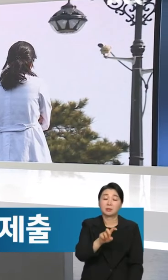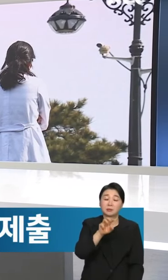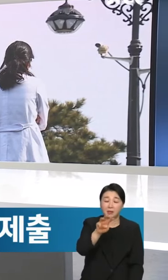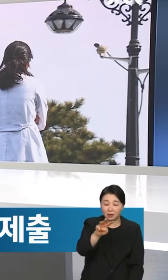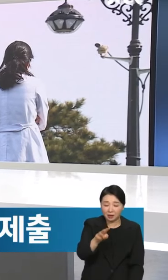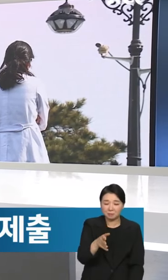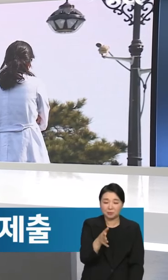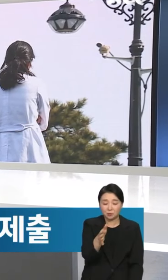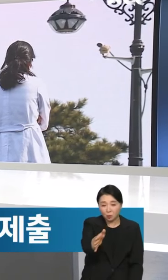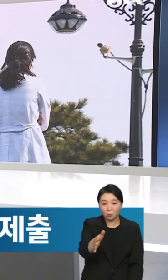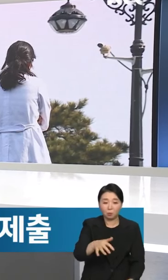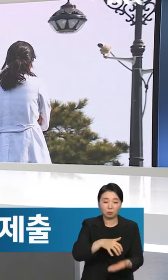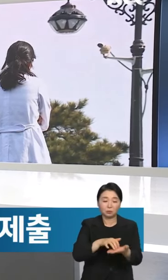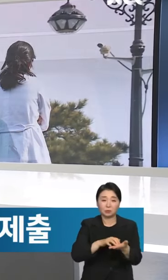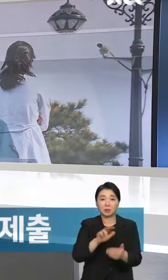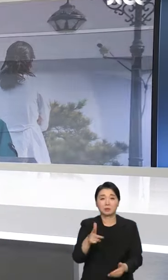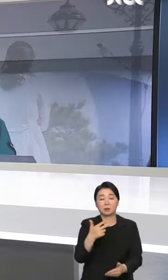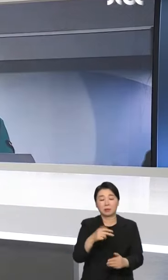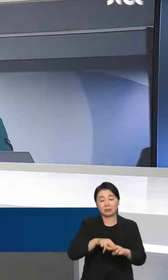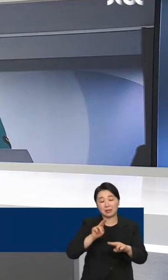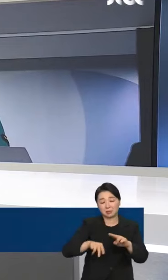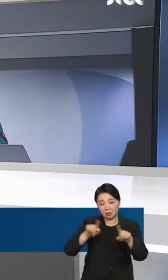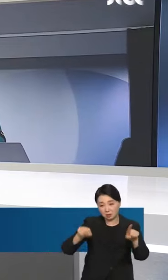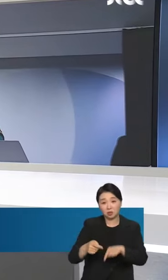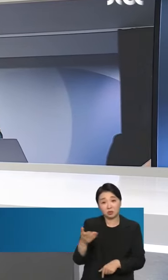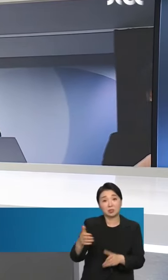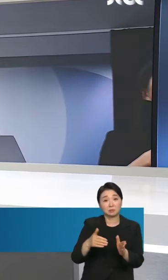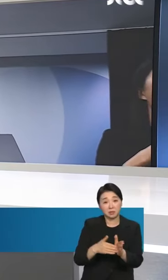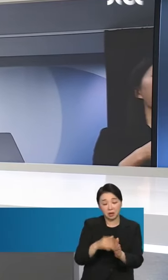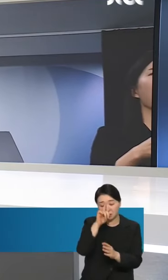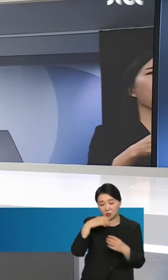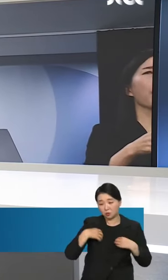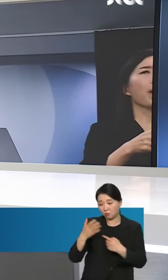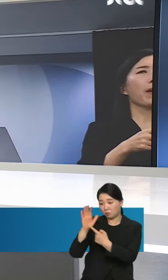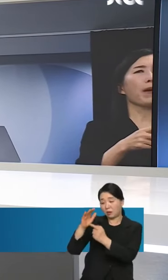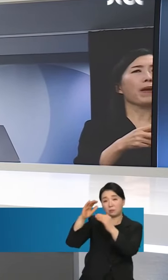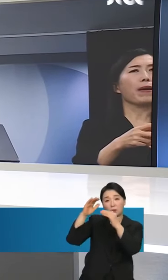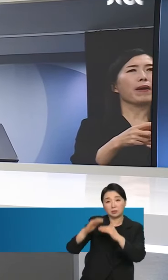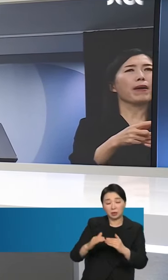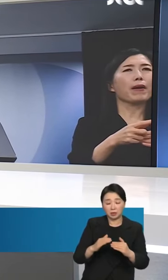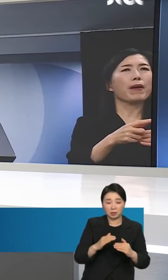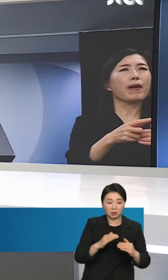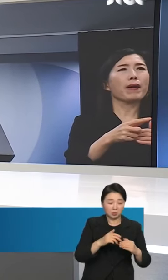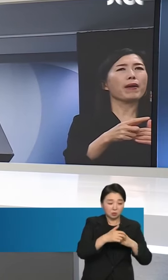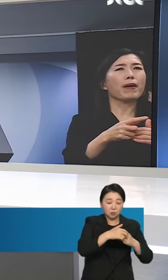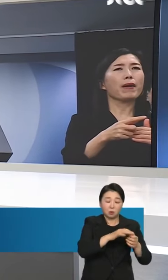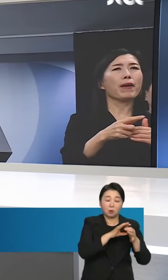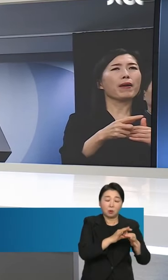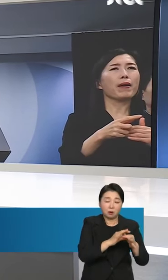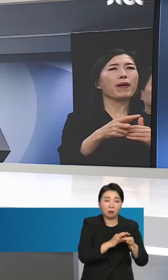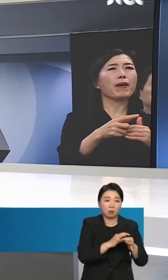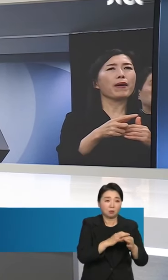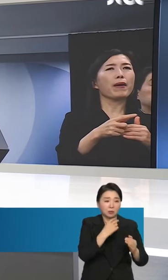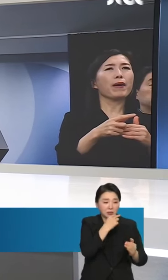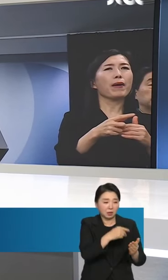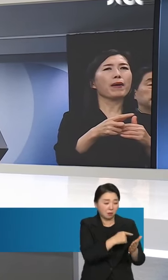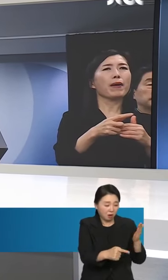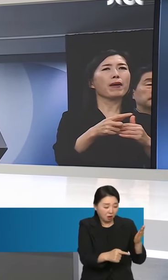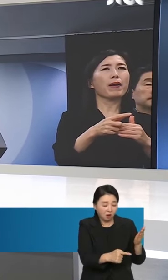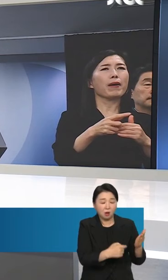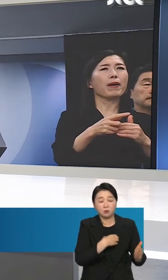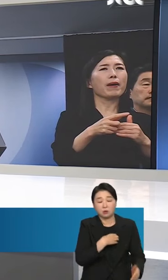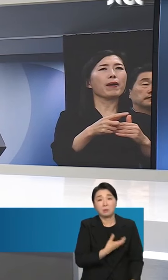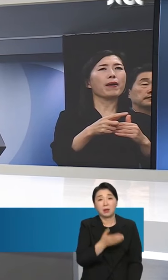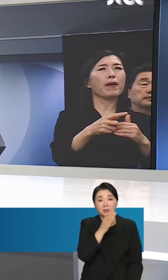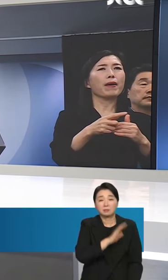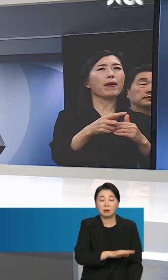사직서를 제출했는데 그럼에도 오늘 정부는 대국민 담화에서 의료계가 국민의 생명과 건강을 볼모로 삼아서는 안 된다며